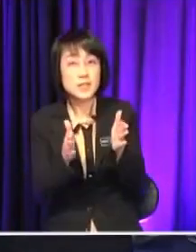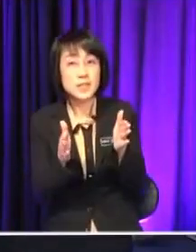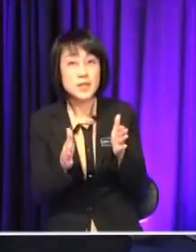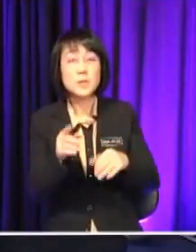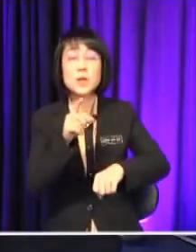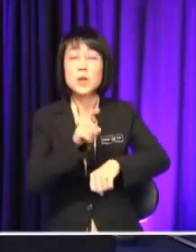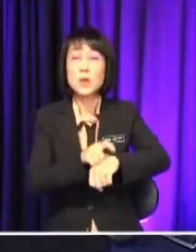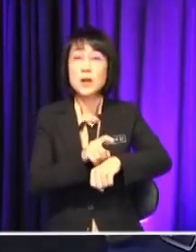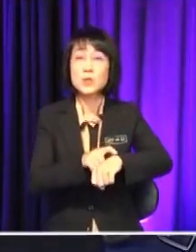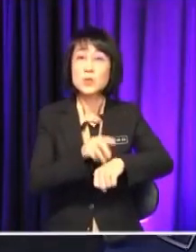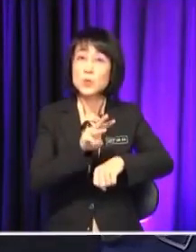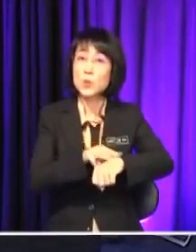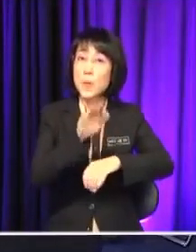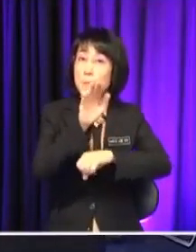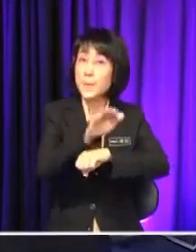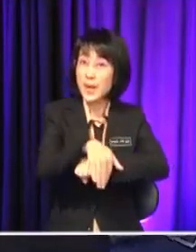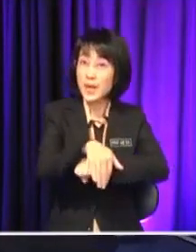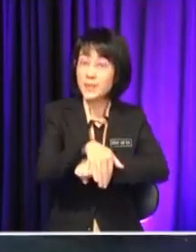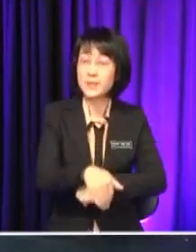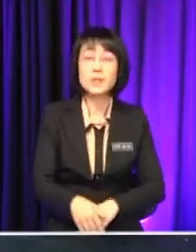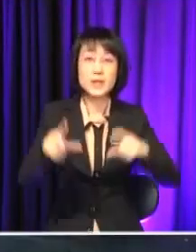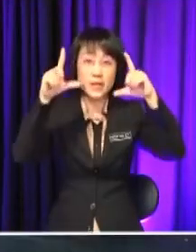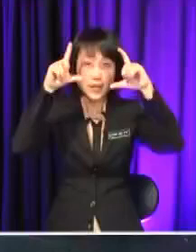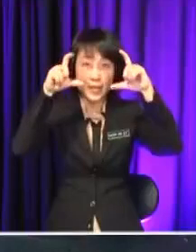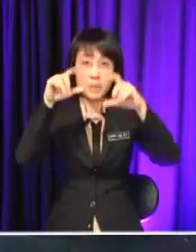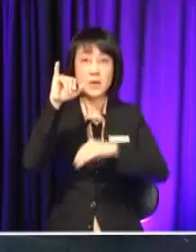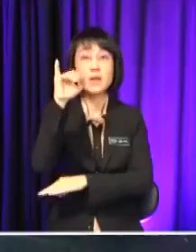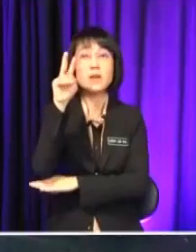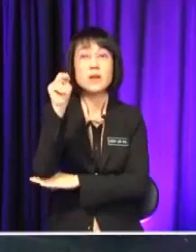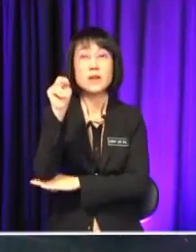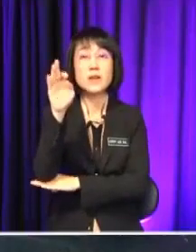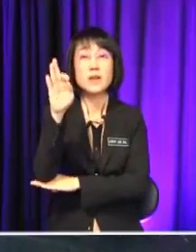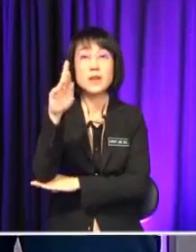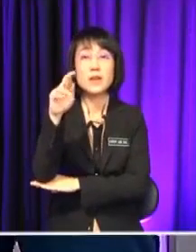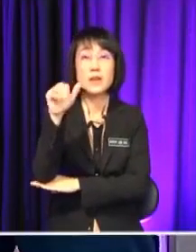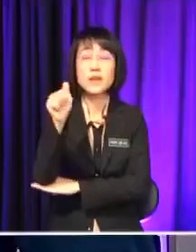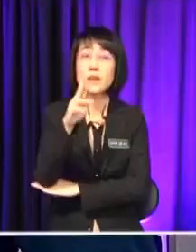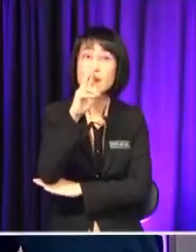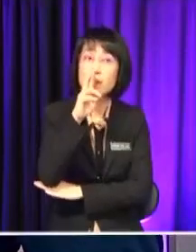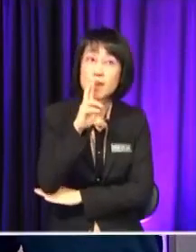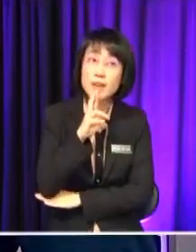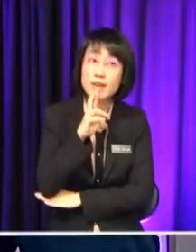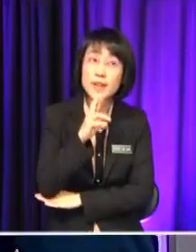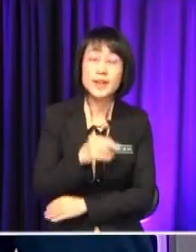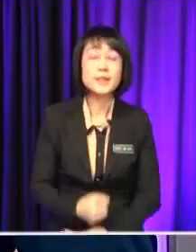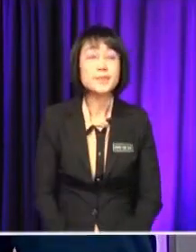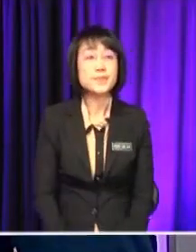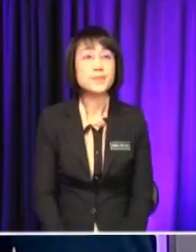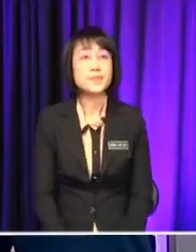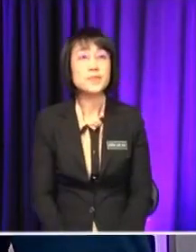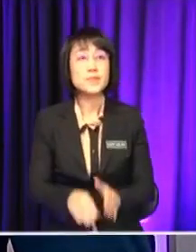waktu malam ah itu adalah ee cambrid infrary oke seterusnya kita ada contohnya eee kita